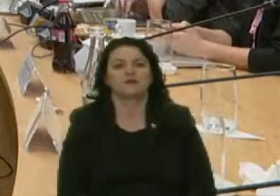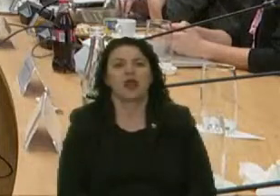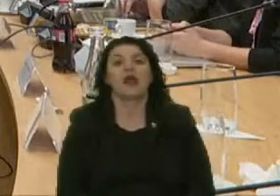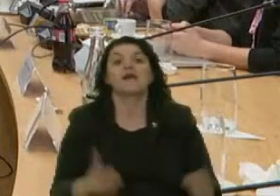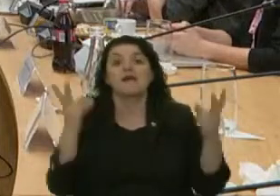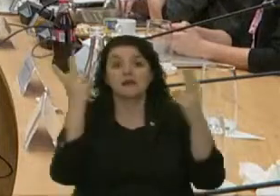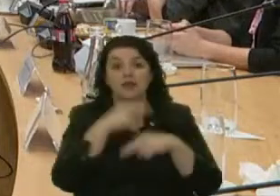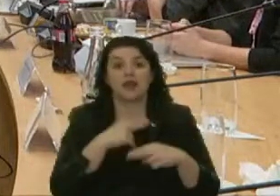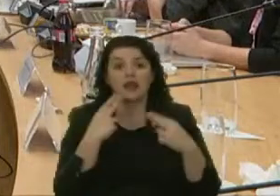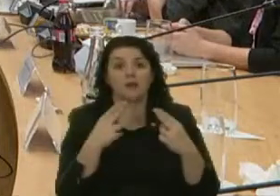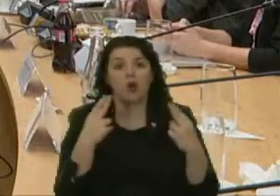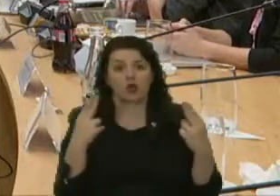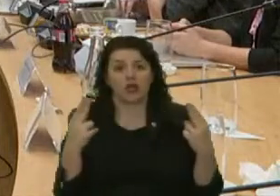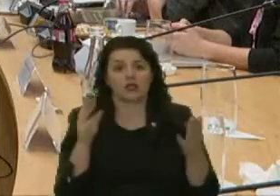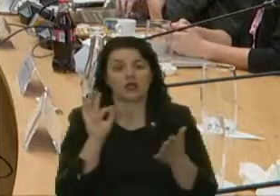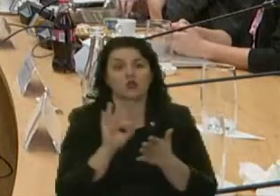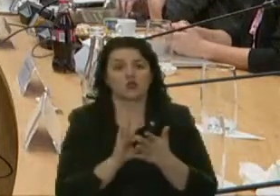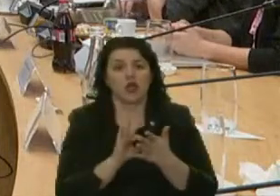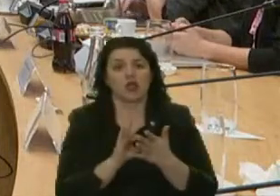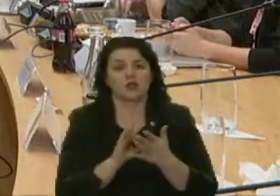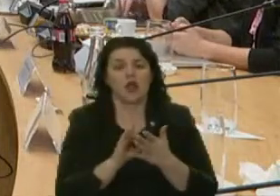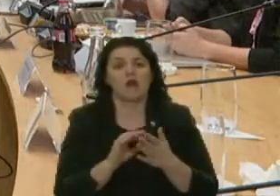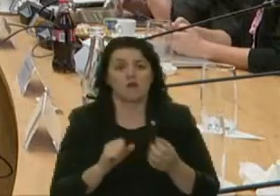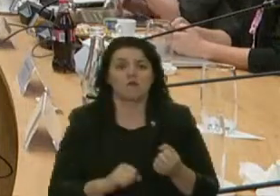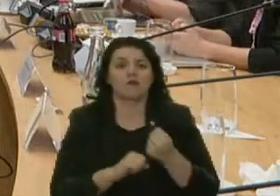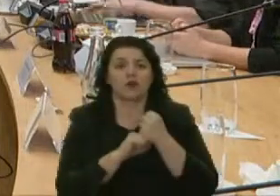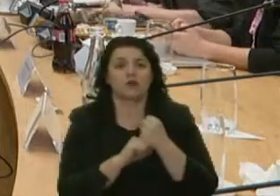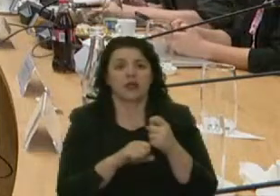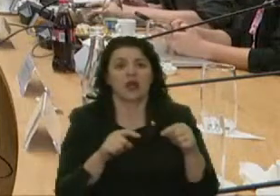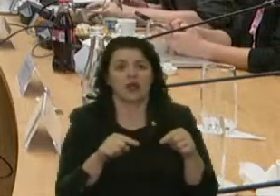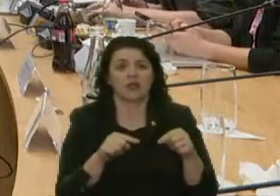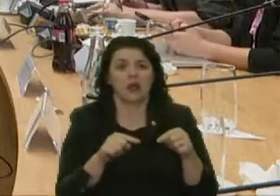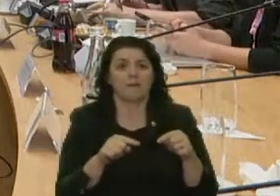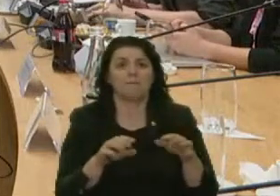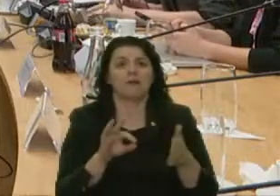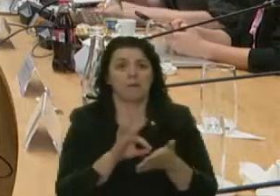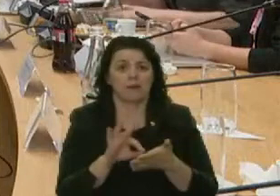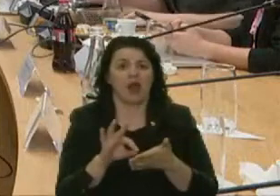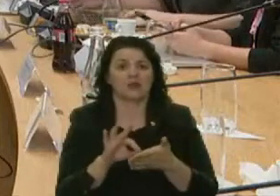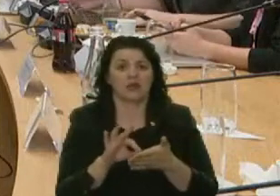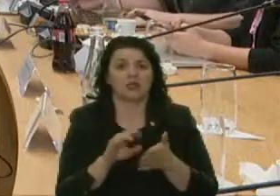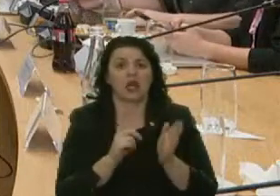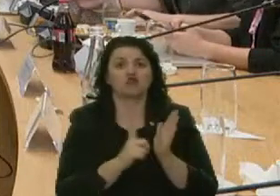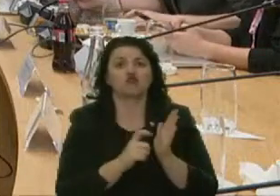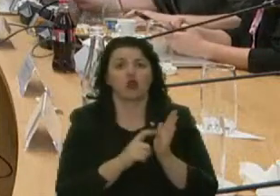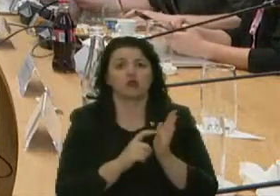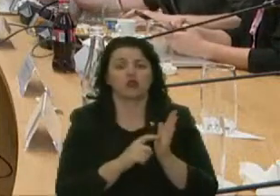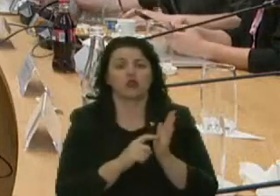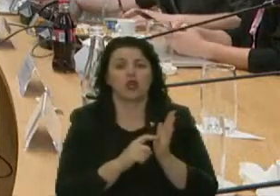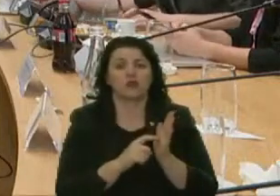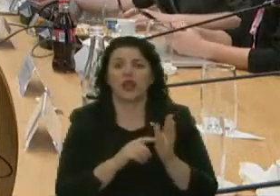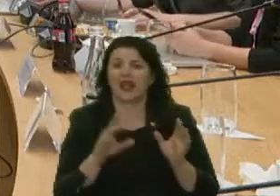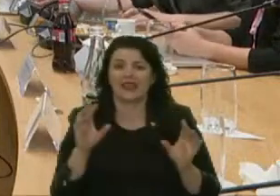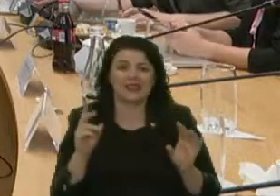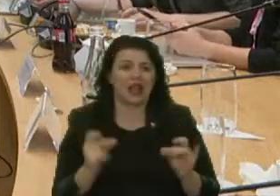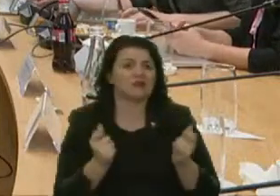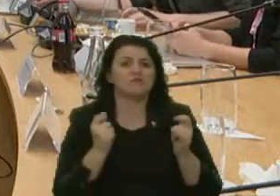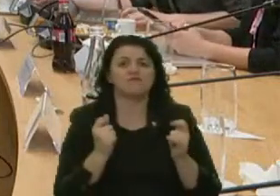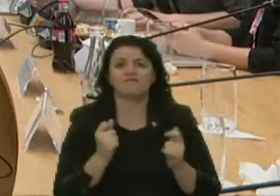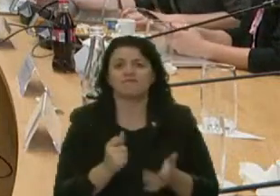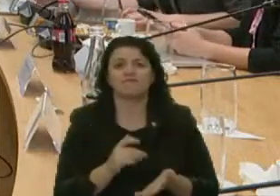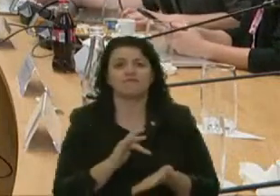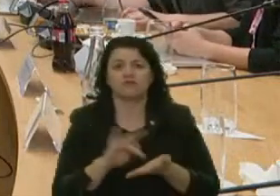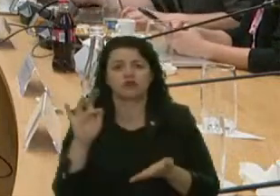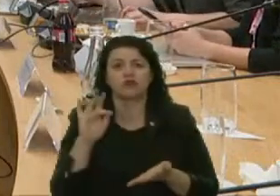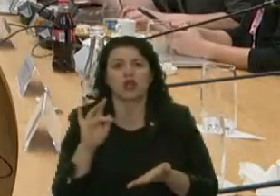importanța sugestiilor constructive din această sală și Deci prin prezenta Solicit punerea de îndată în dezbatere publică a